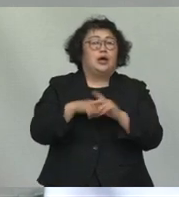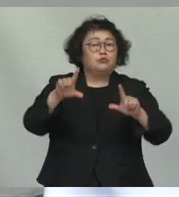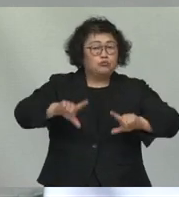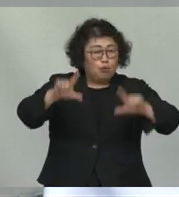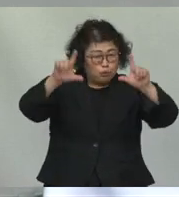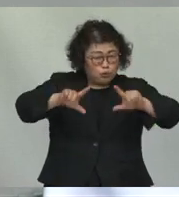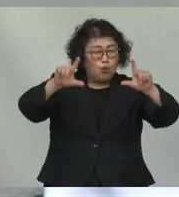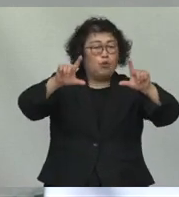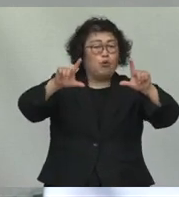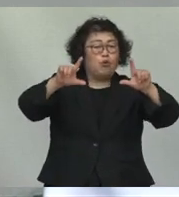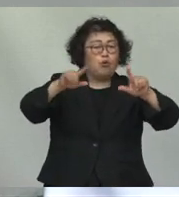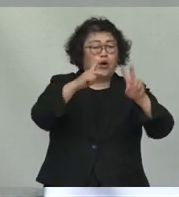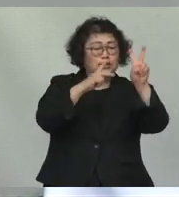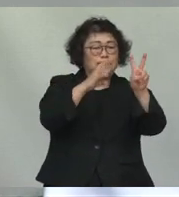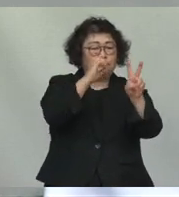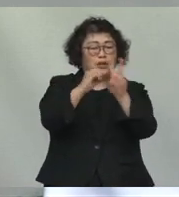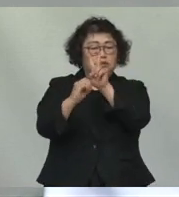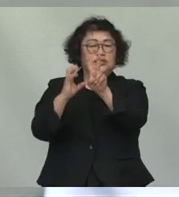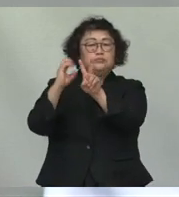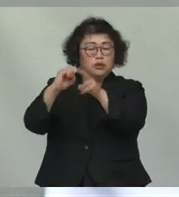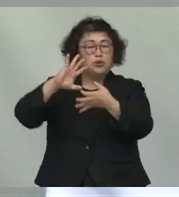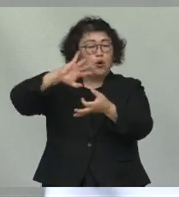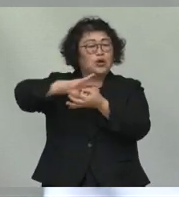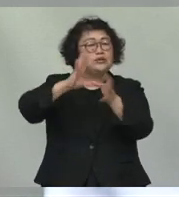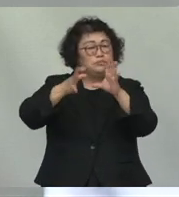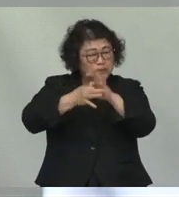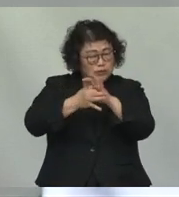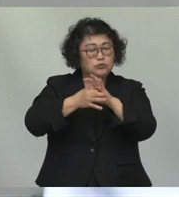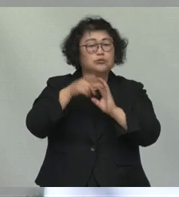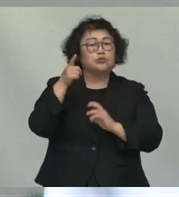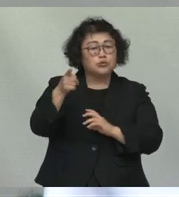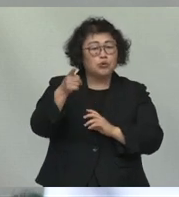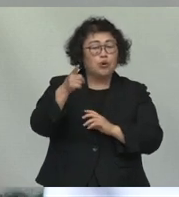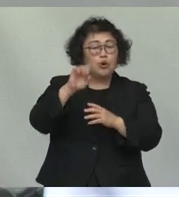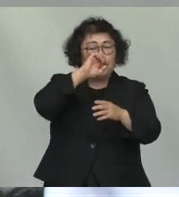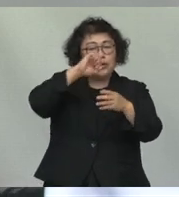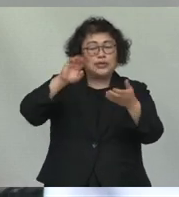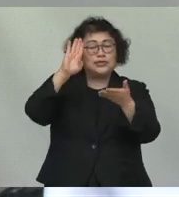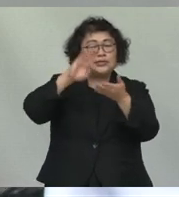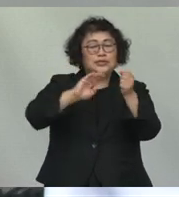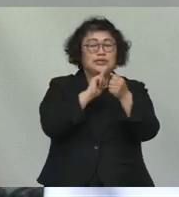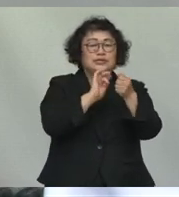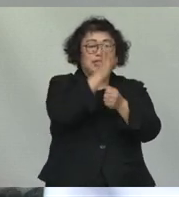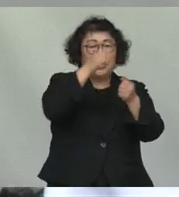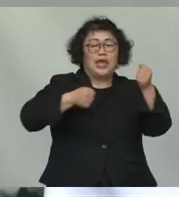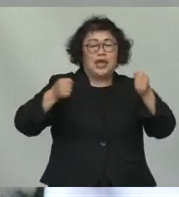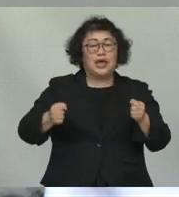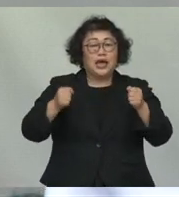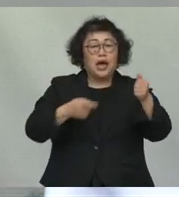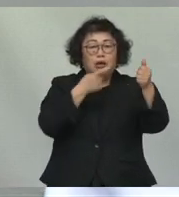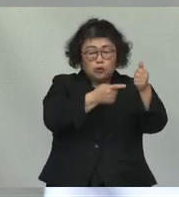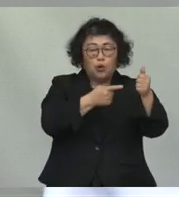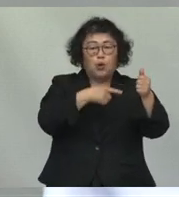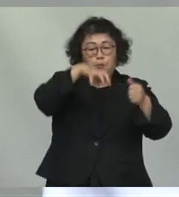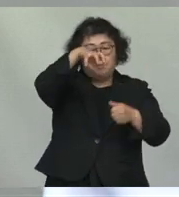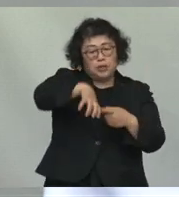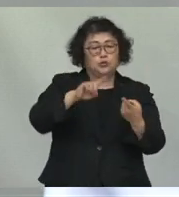京2020のオリンピックの聖火の場所